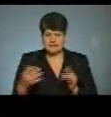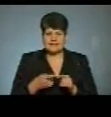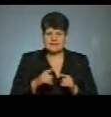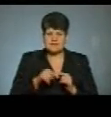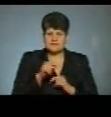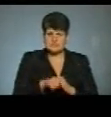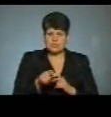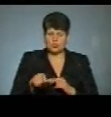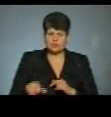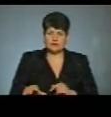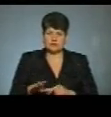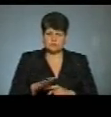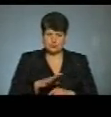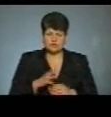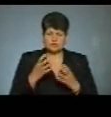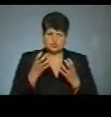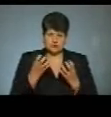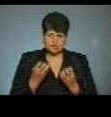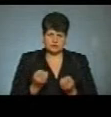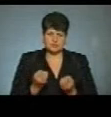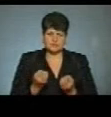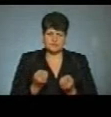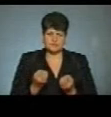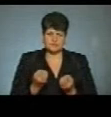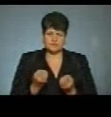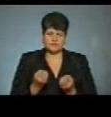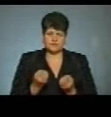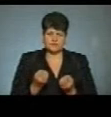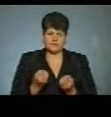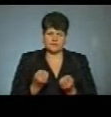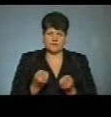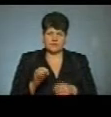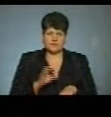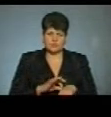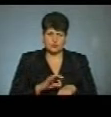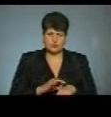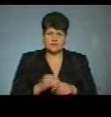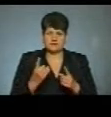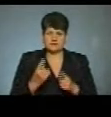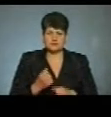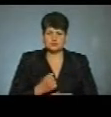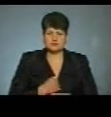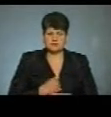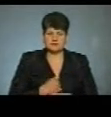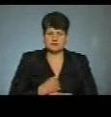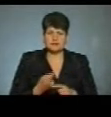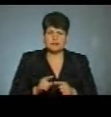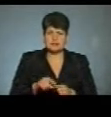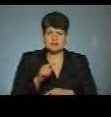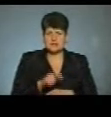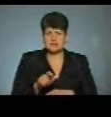людей були супутні соматичні захворювання, і на превеликий жаль, ці